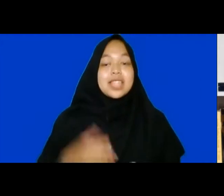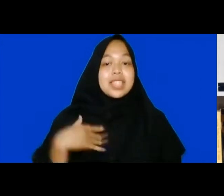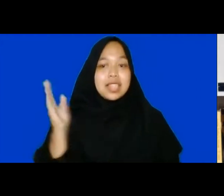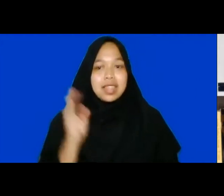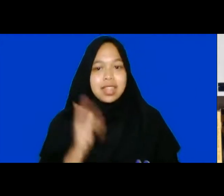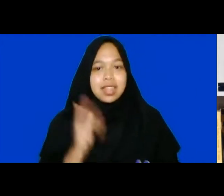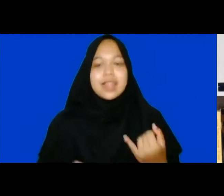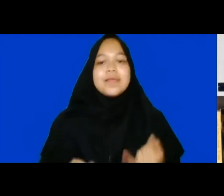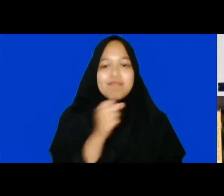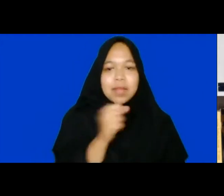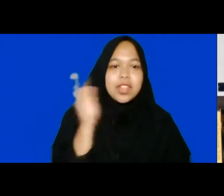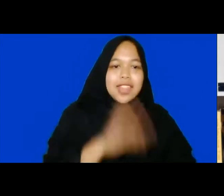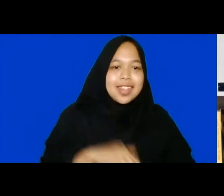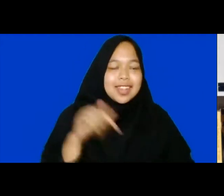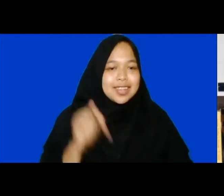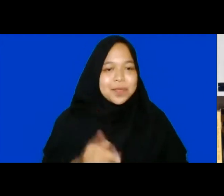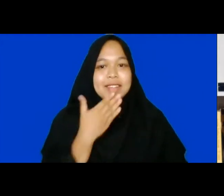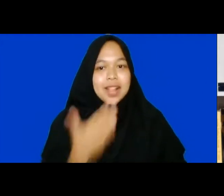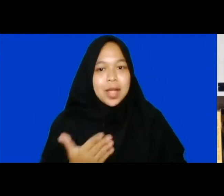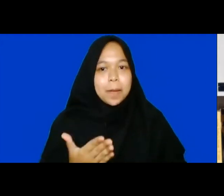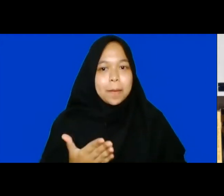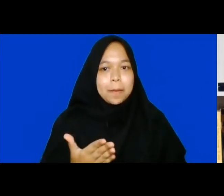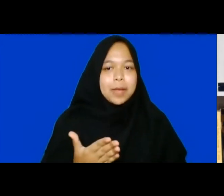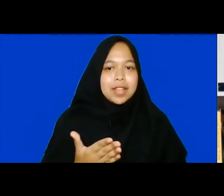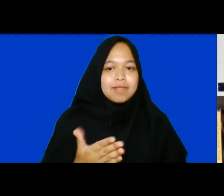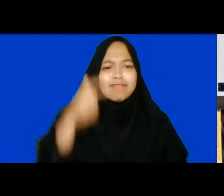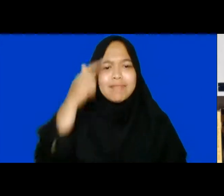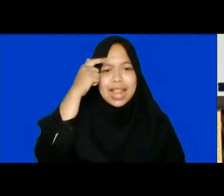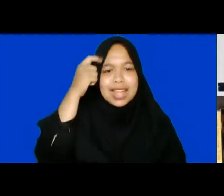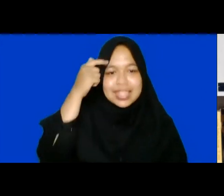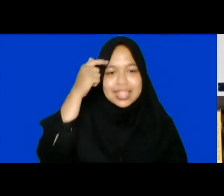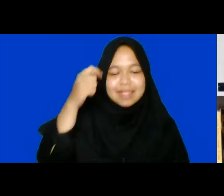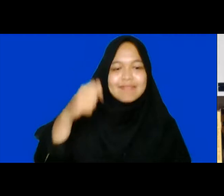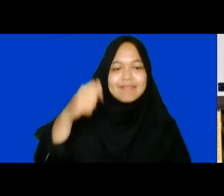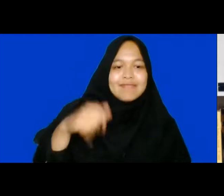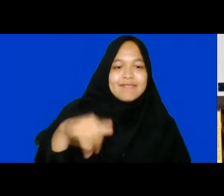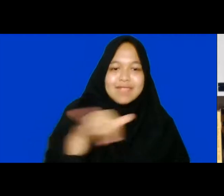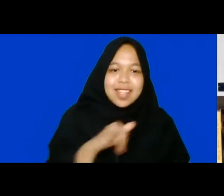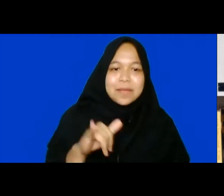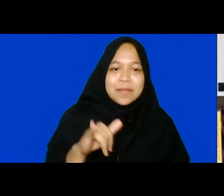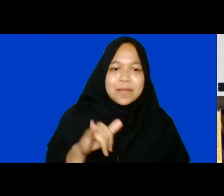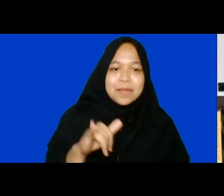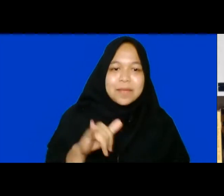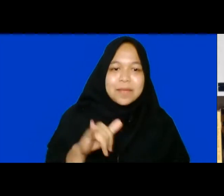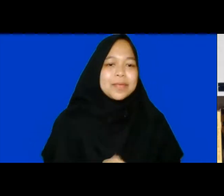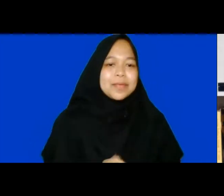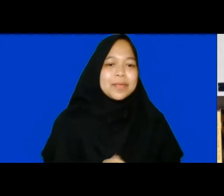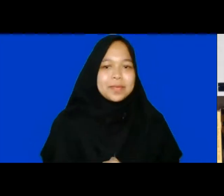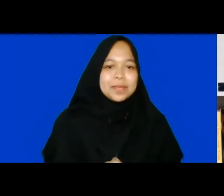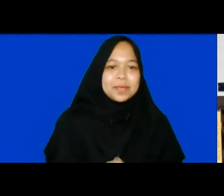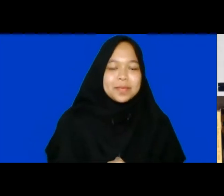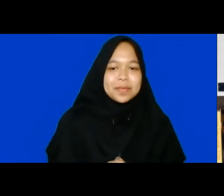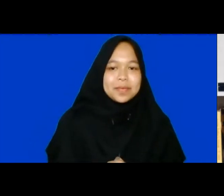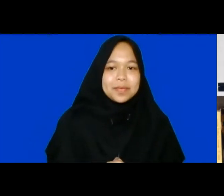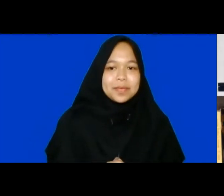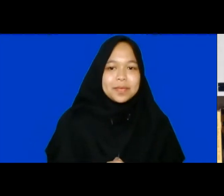Selamat belajar ya di sini, selamat belajar dan menimba ilmu dari narasumber kita Mas Kire. Terima kasih.